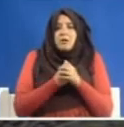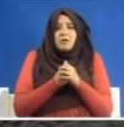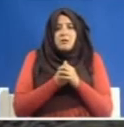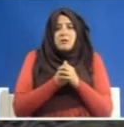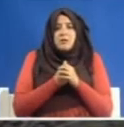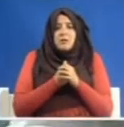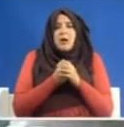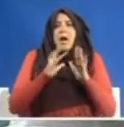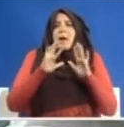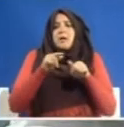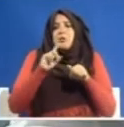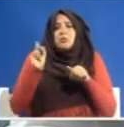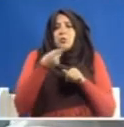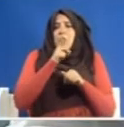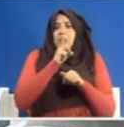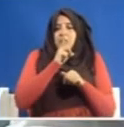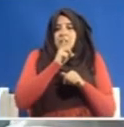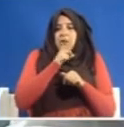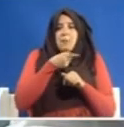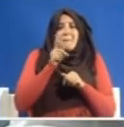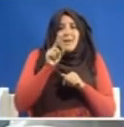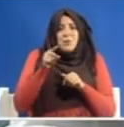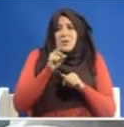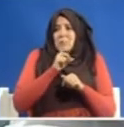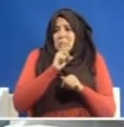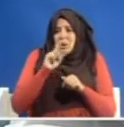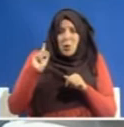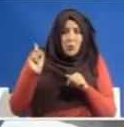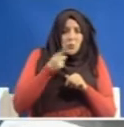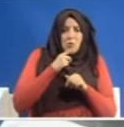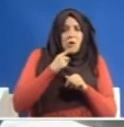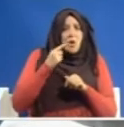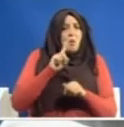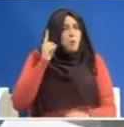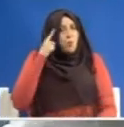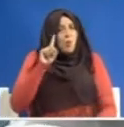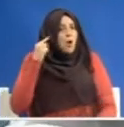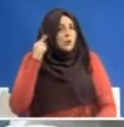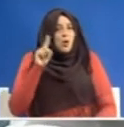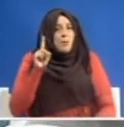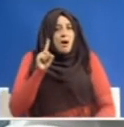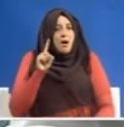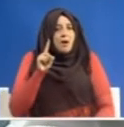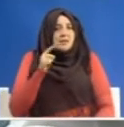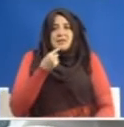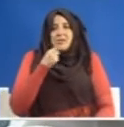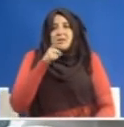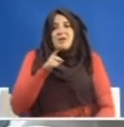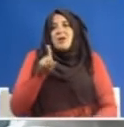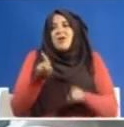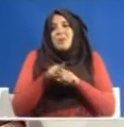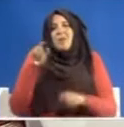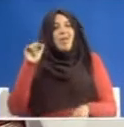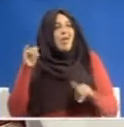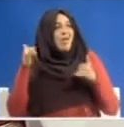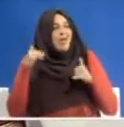سرا. أما أنه يصليهم قاع سرا باش ما تسمعوش واش يقول، وهذا عين الاستهزاء بالصلاة، هذا